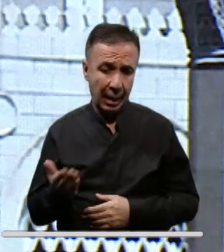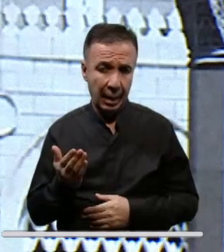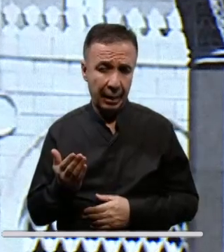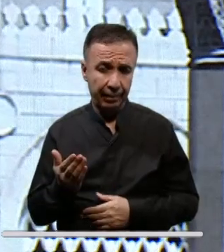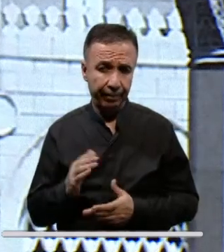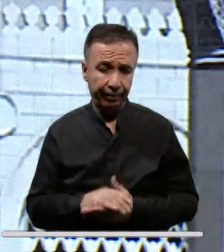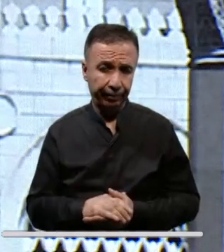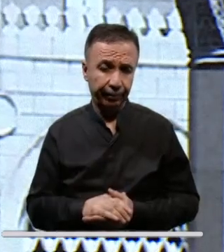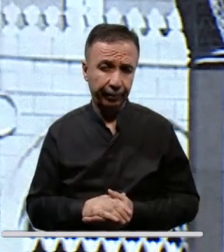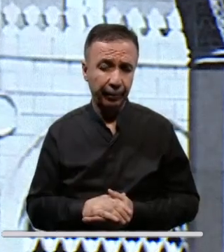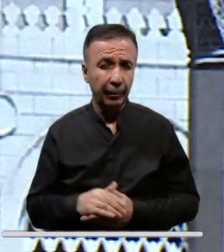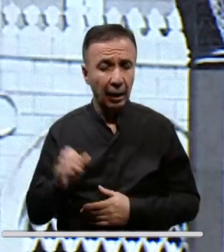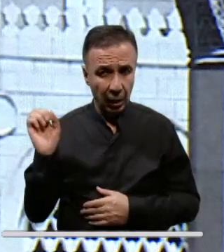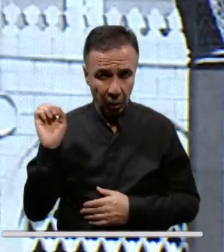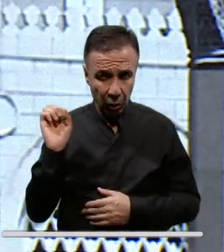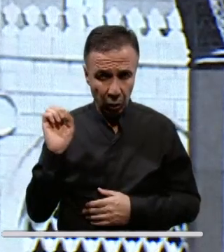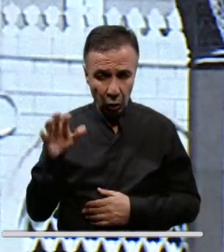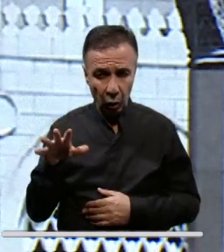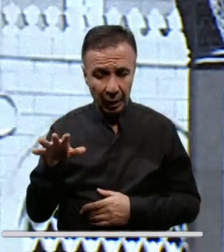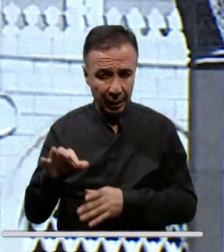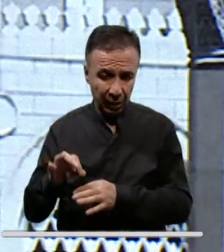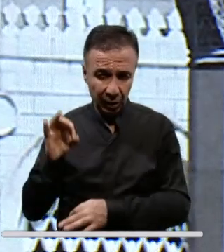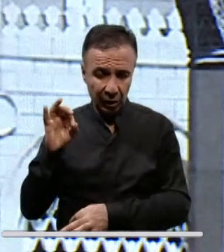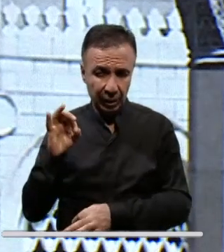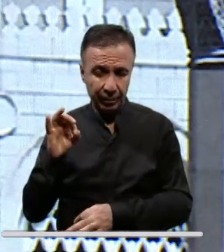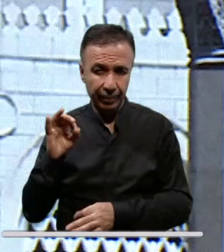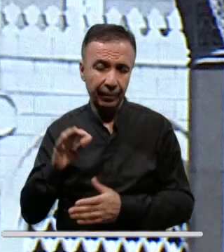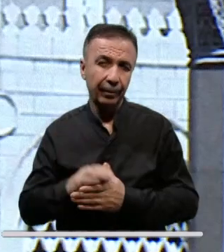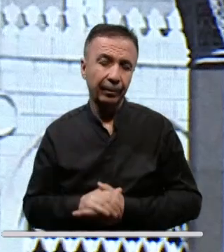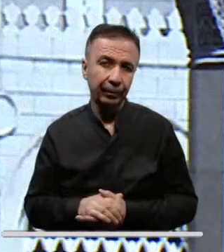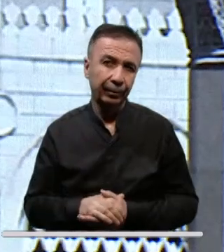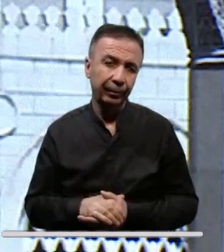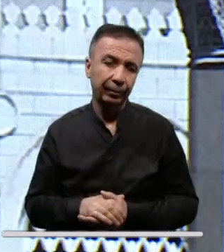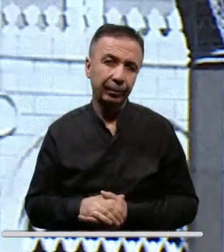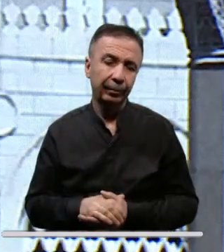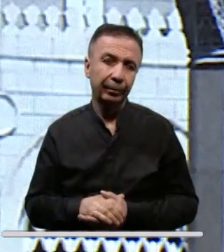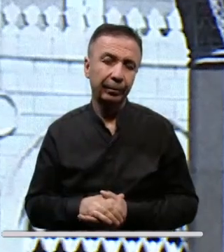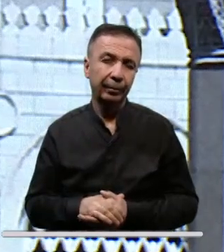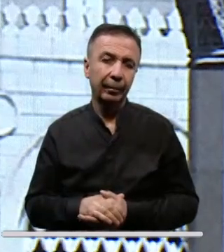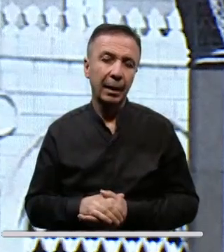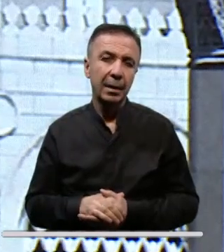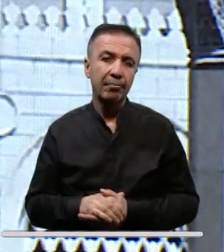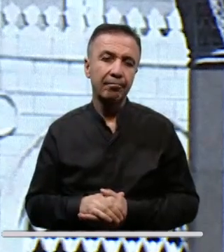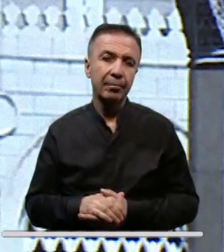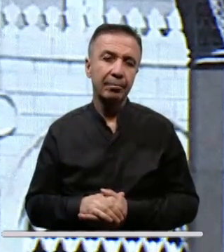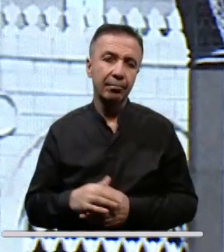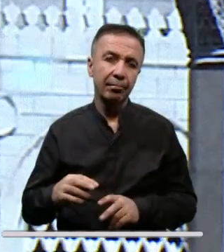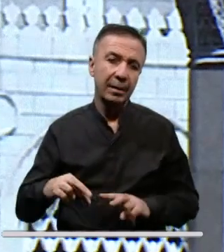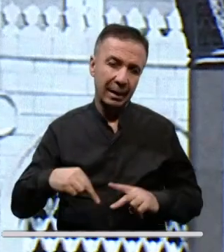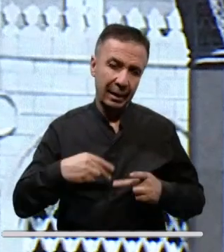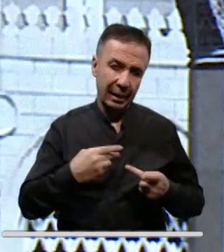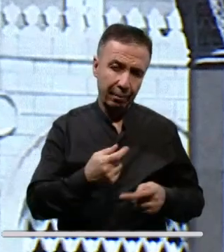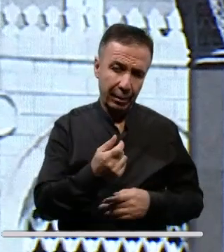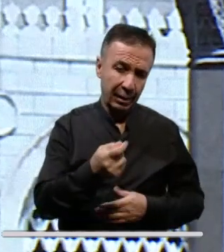Bedel gönderen kişi veya gönderecek olan kişi Eee yerine Bedeli belirler